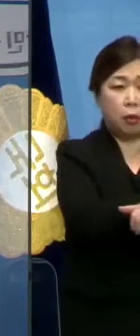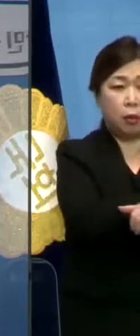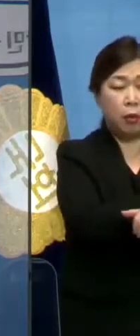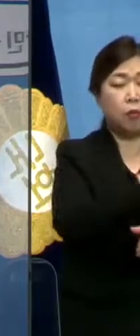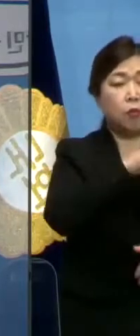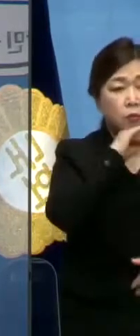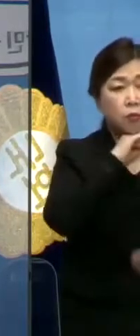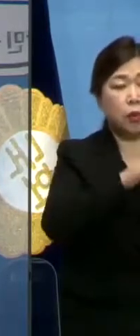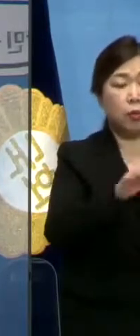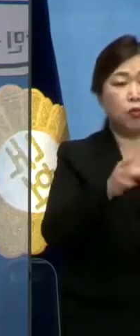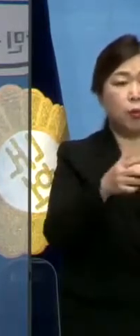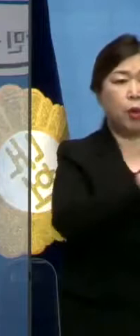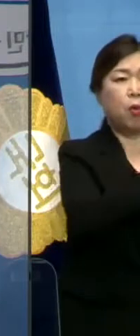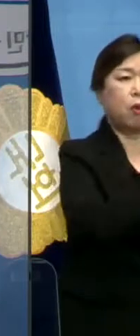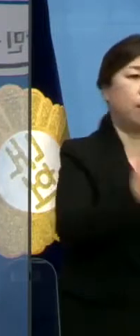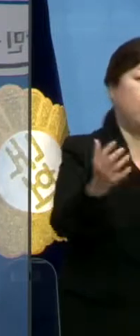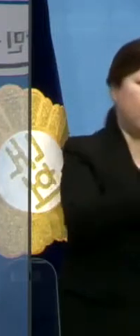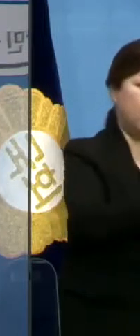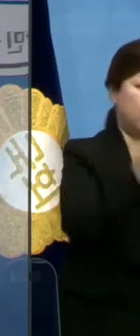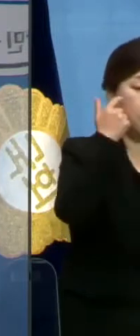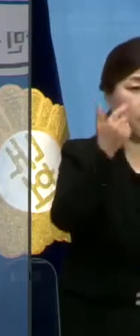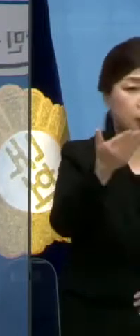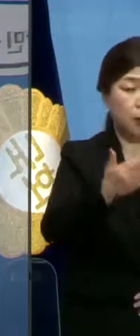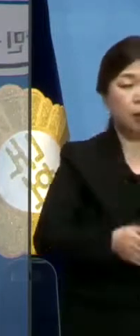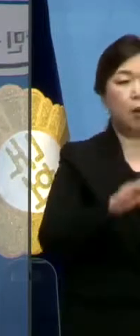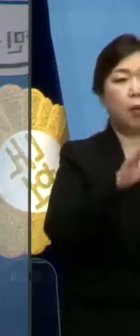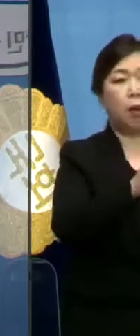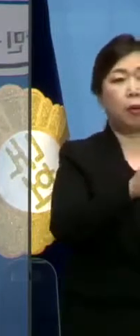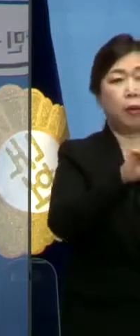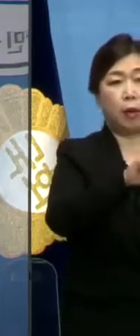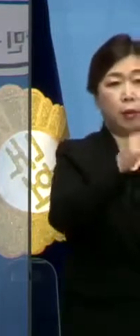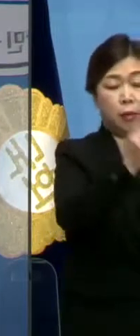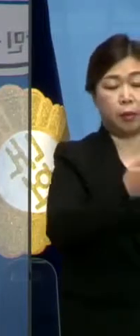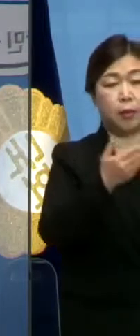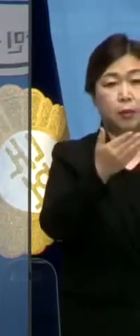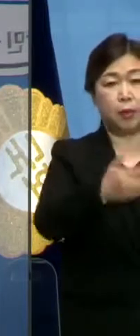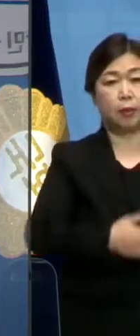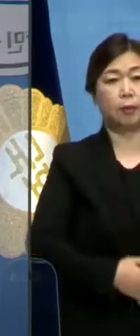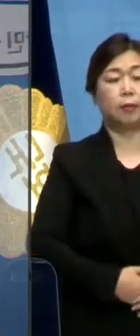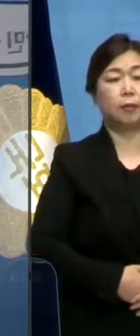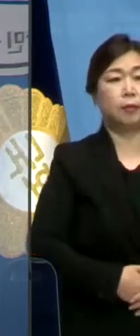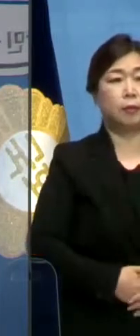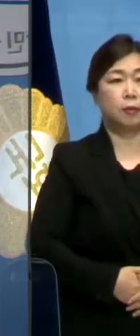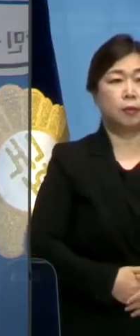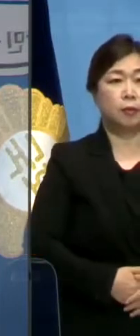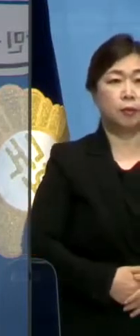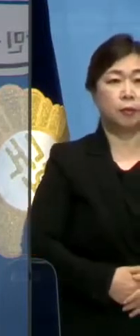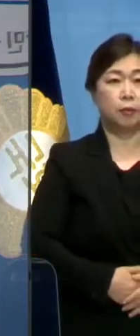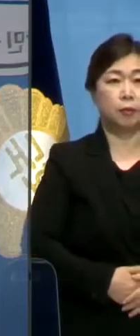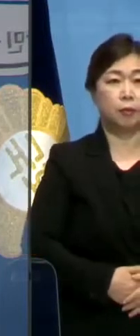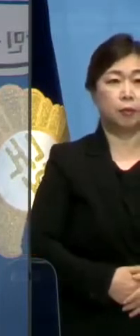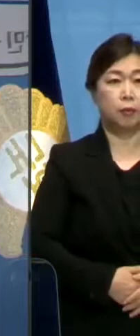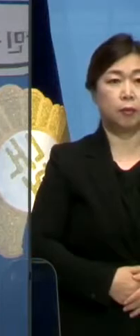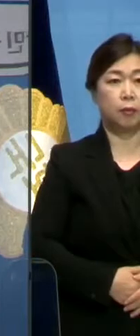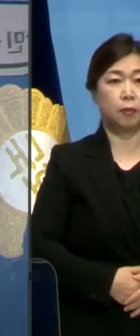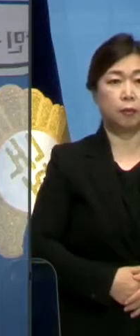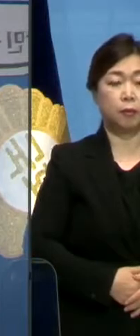이젠 국민의 권리를 뺏으려는 것인가 관련돼서 브리핑 드리겠습니다.